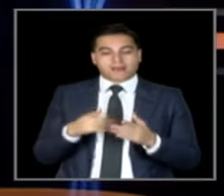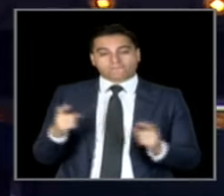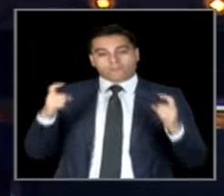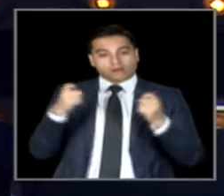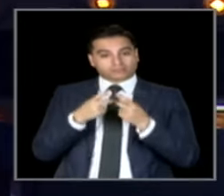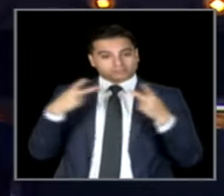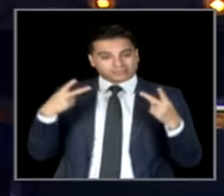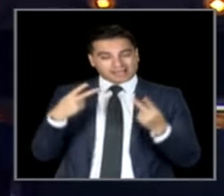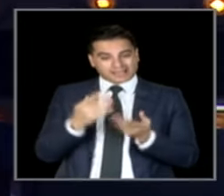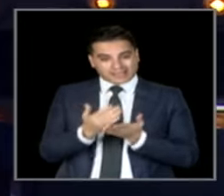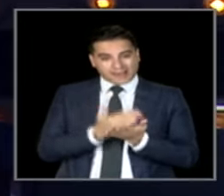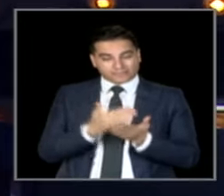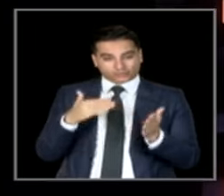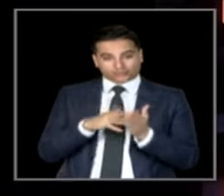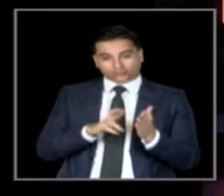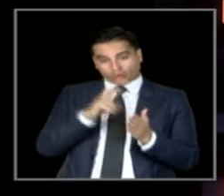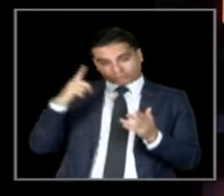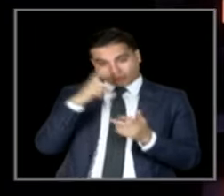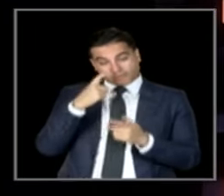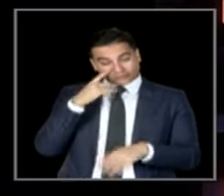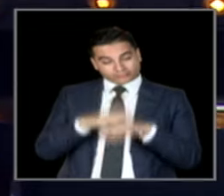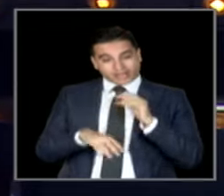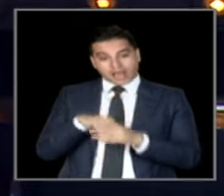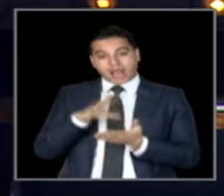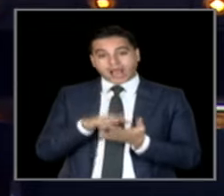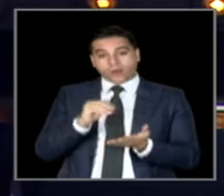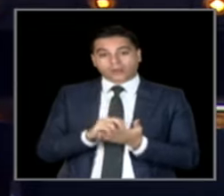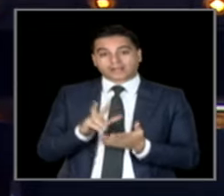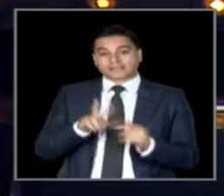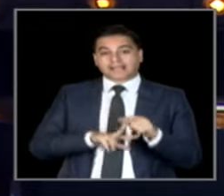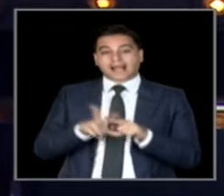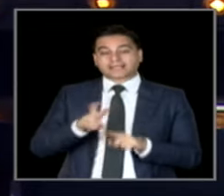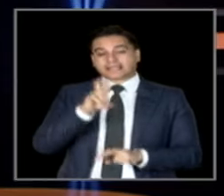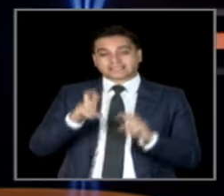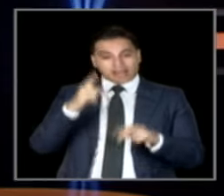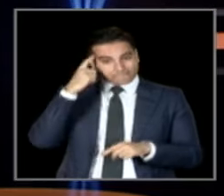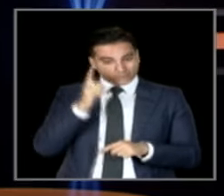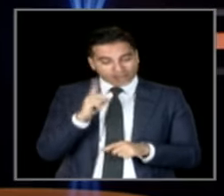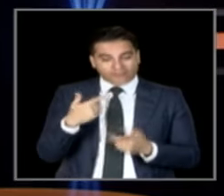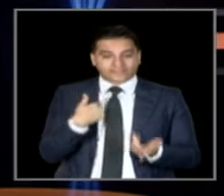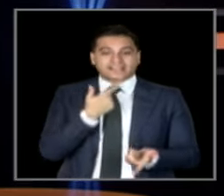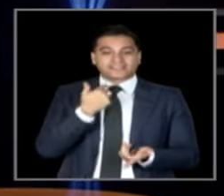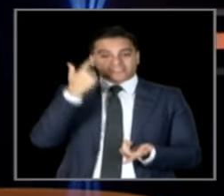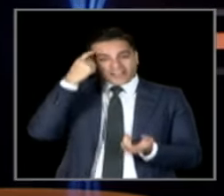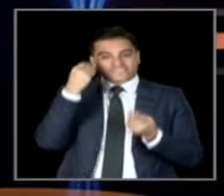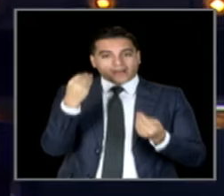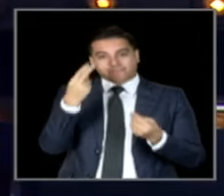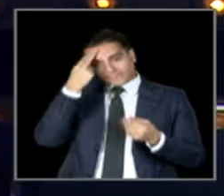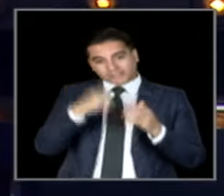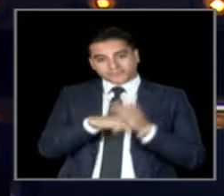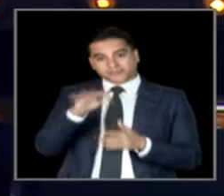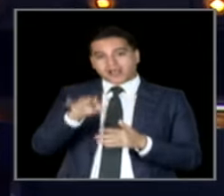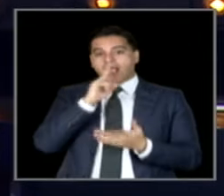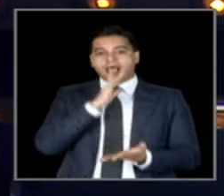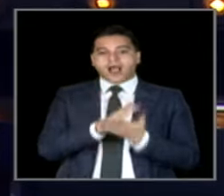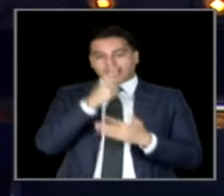صعبة والأسئلة صعبة، وأول ثلاث أسئلة ما تجاوبوش. أنا نفسي اللي يستحق يفوز هو